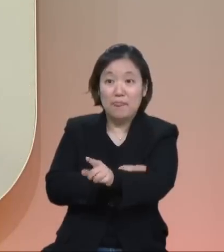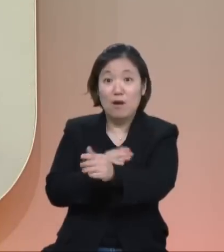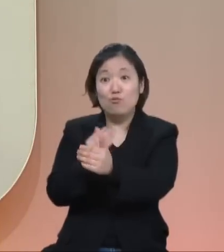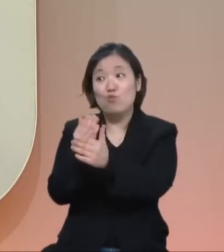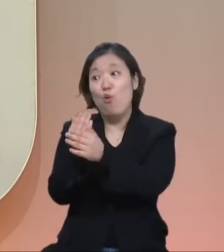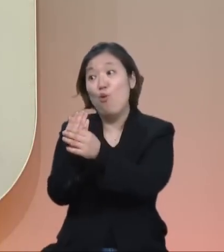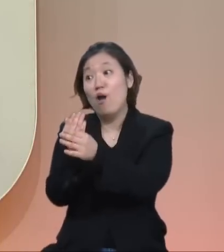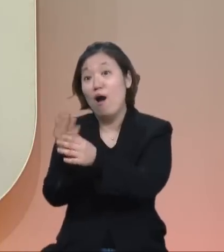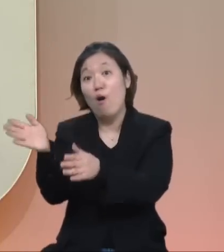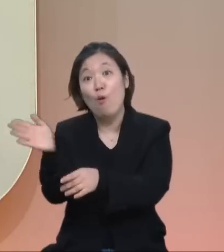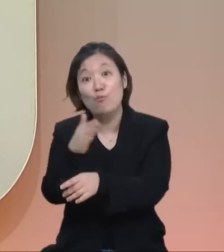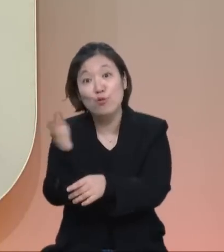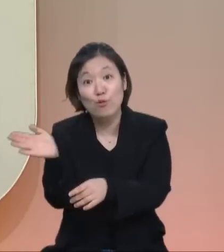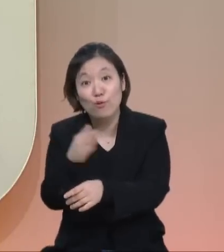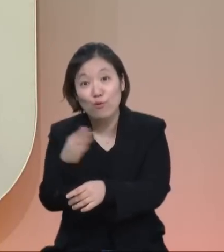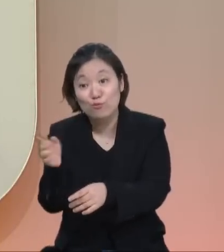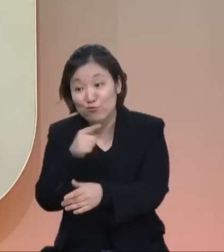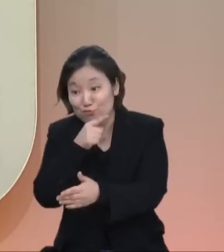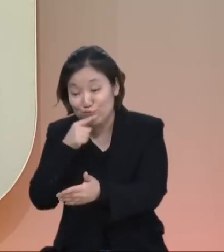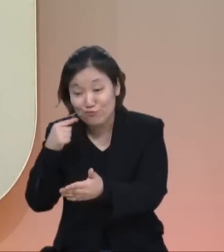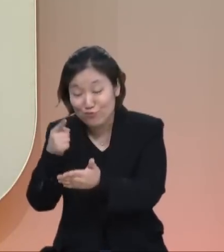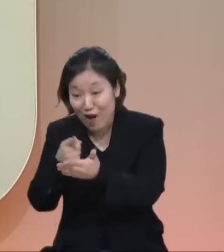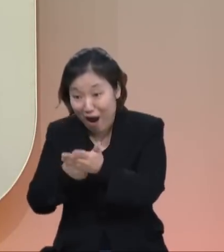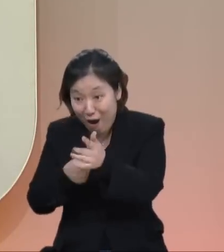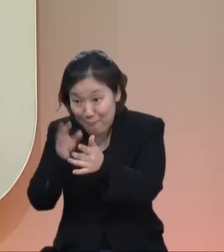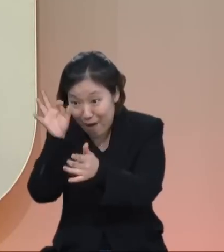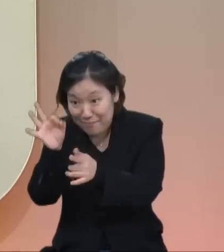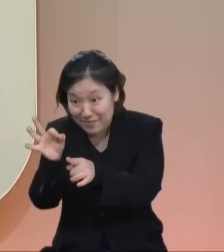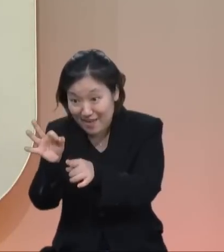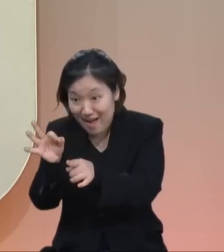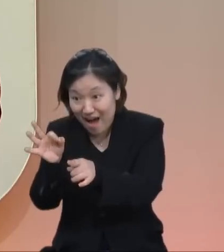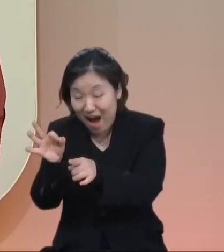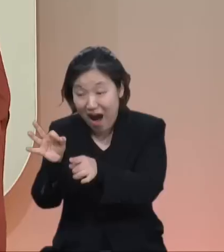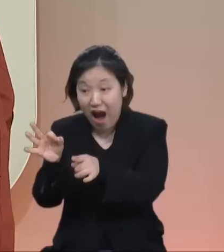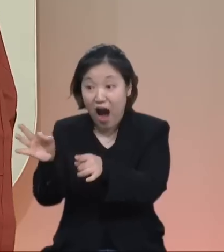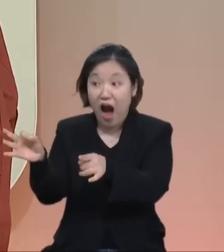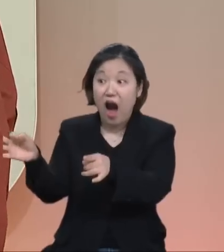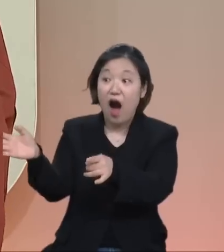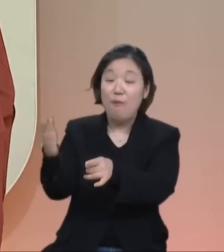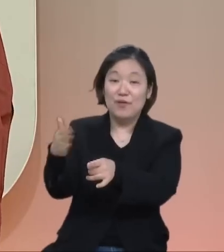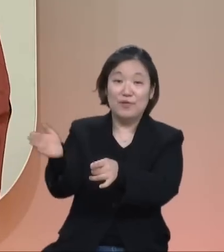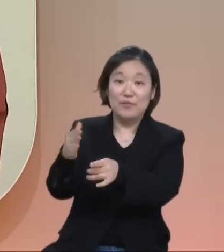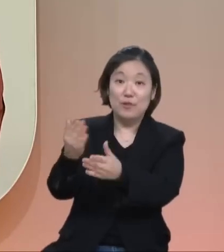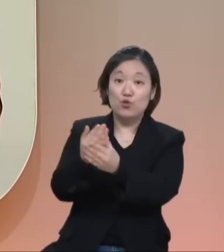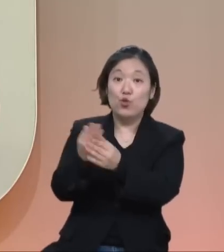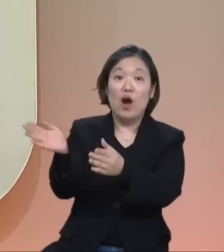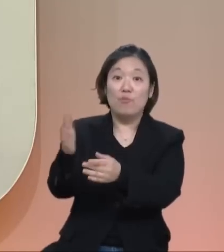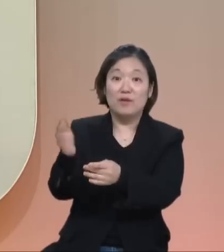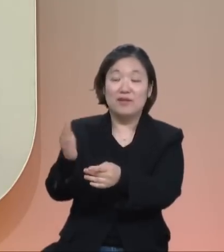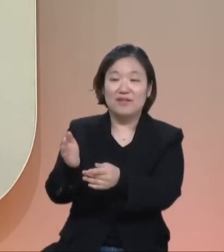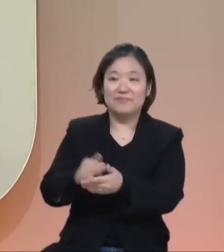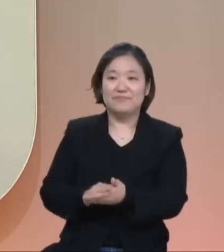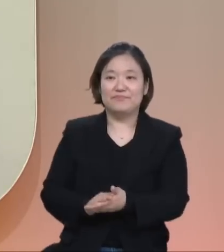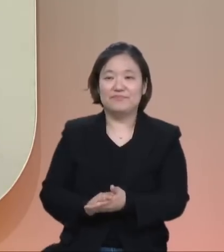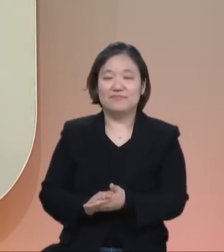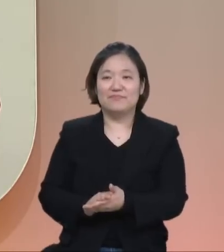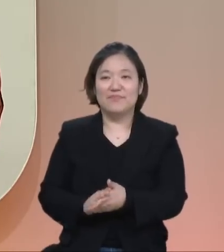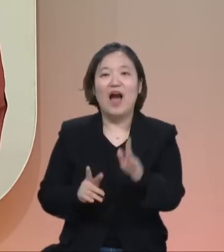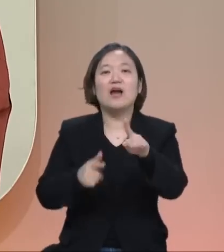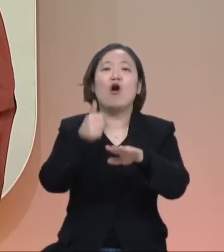종양을 못 찾았대요 종양이 없대요 결국 의사 선생님들이 그냥 오진으로